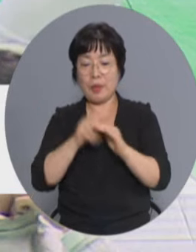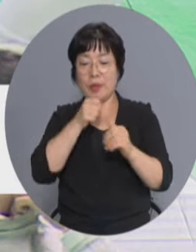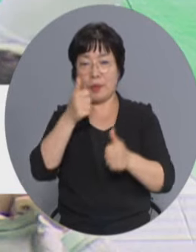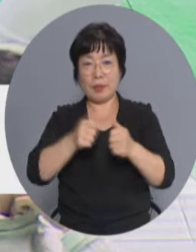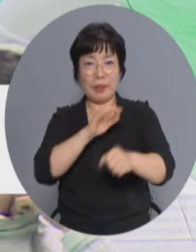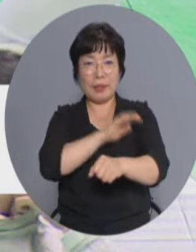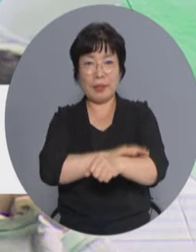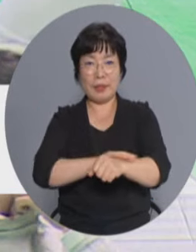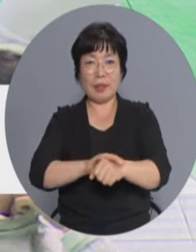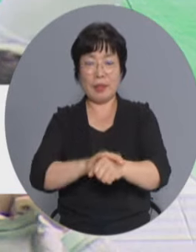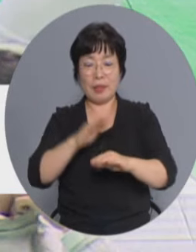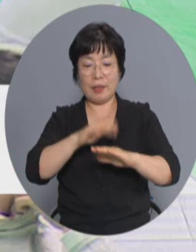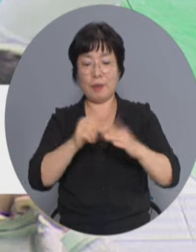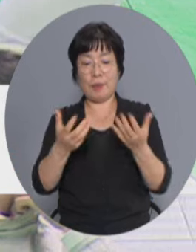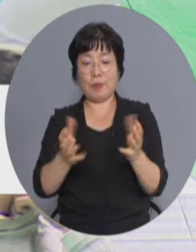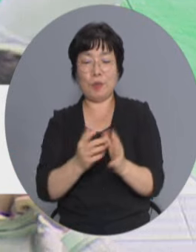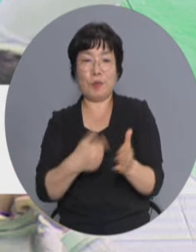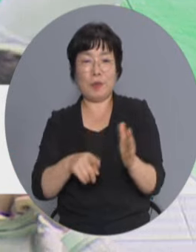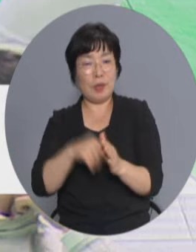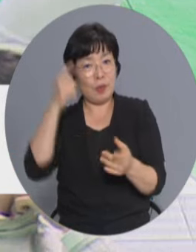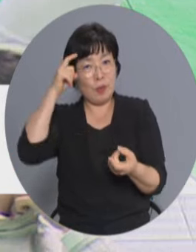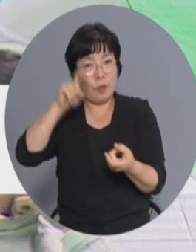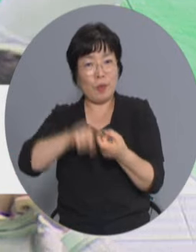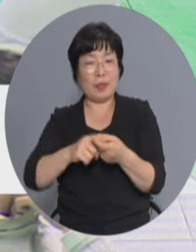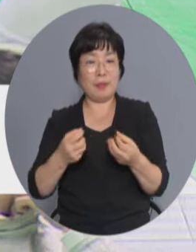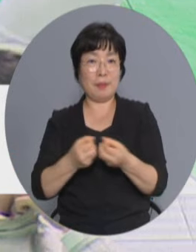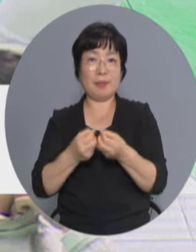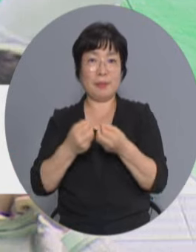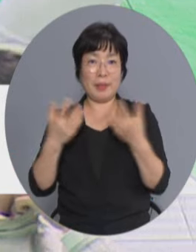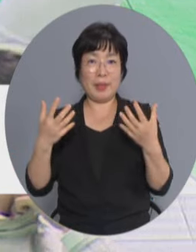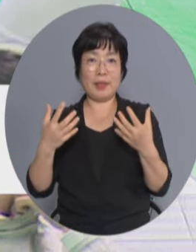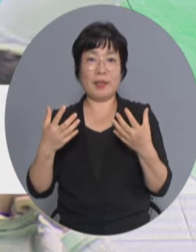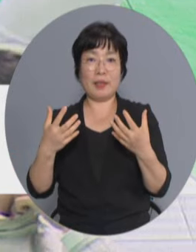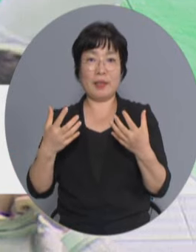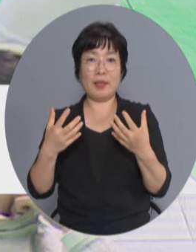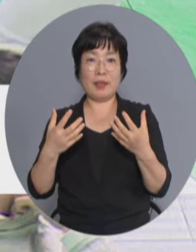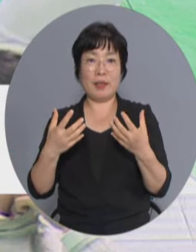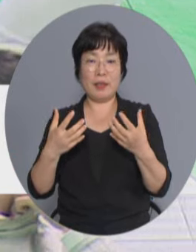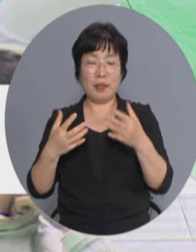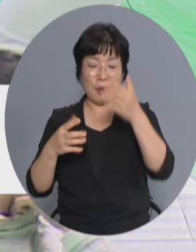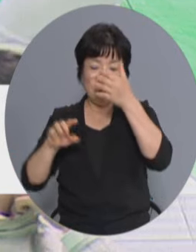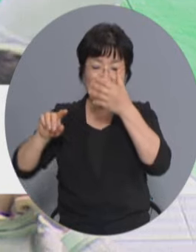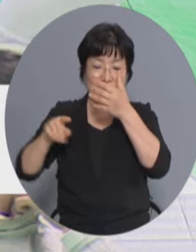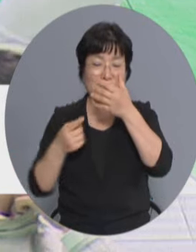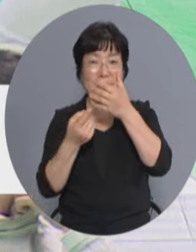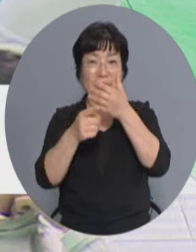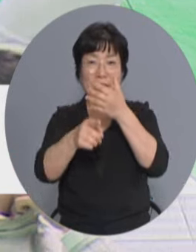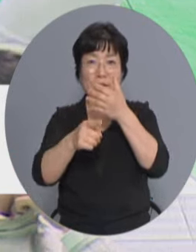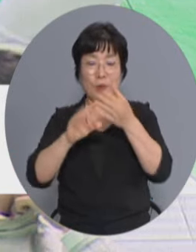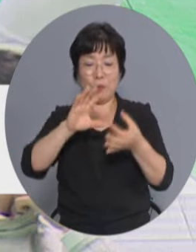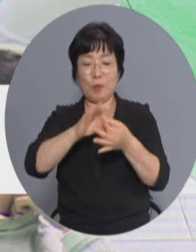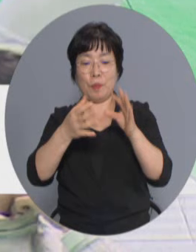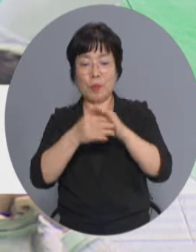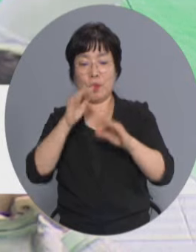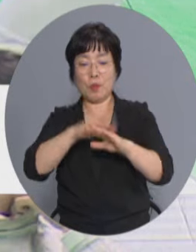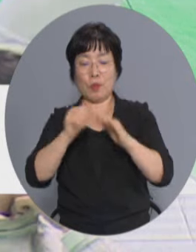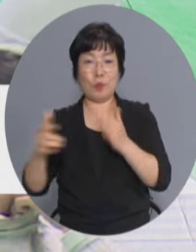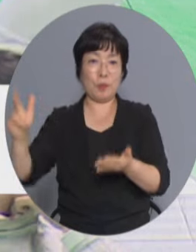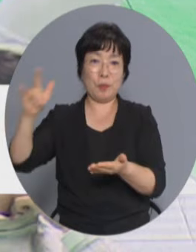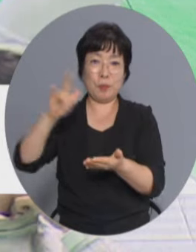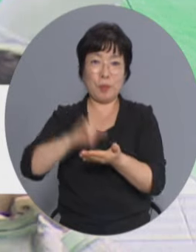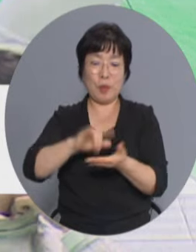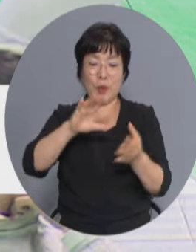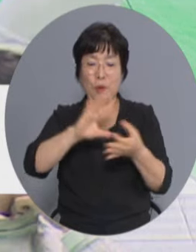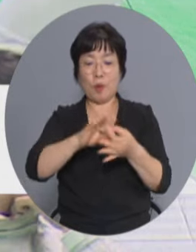만큼 우리 대표 선수들을 향한 관심도 아주 폭발적이었는데요. 어펜저스 등 펜싱 올림픽 스타들이 국내로 돌아와